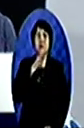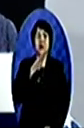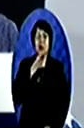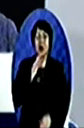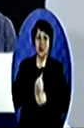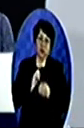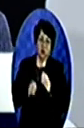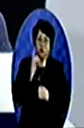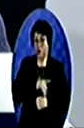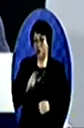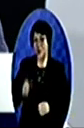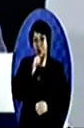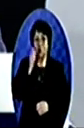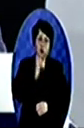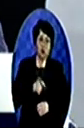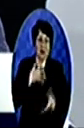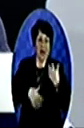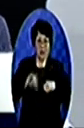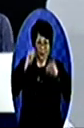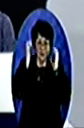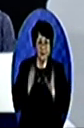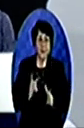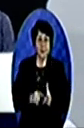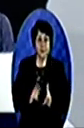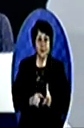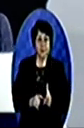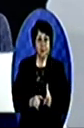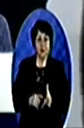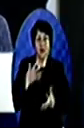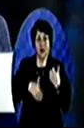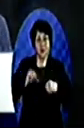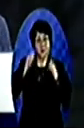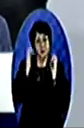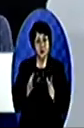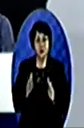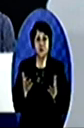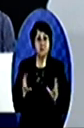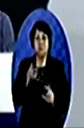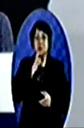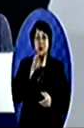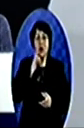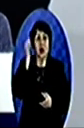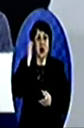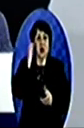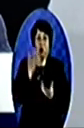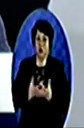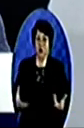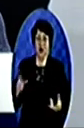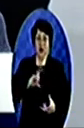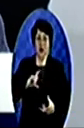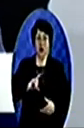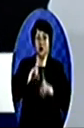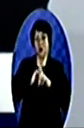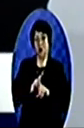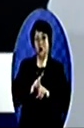ажилтнууд сэтгүүлчдийн хувьд бол энэ тулгамдсан асуудлаа шийдвэрлэхэд тулгарч байгаа юм бэрхшээл нь олон байгаа учраас бас энэ эрхээ эдэлж чадахгүй байна